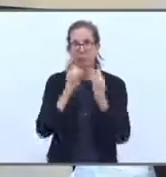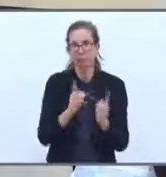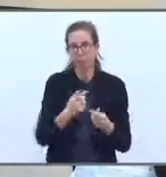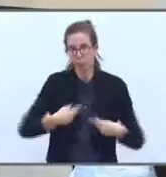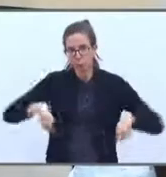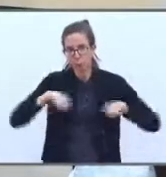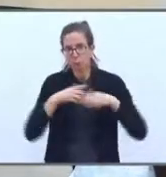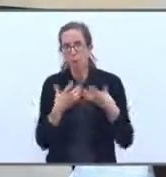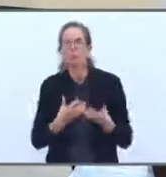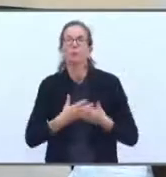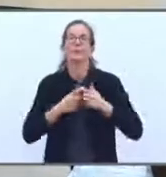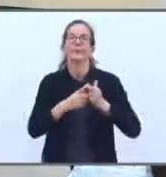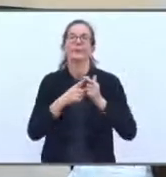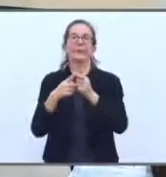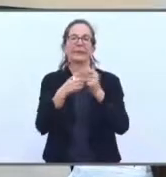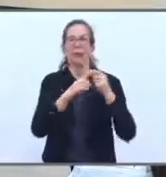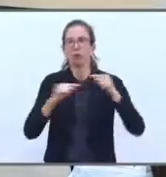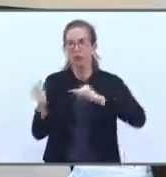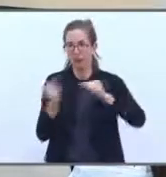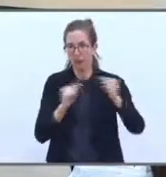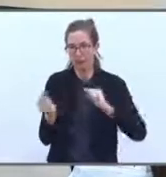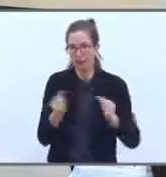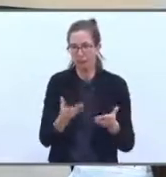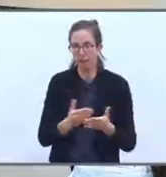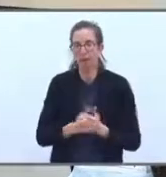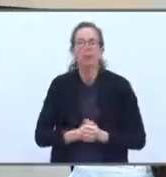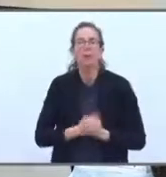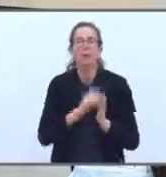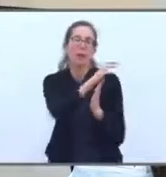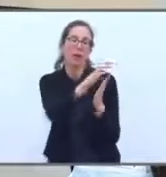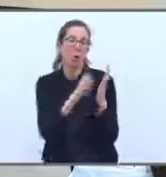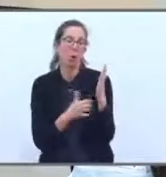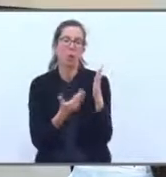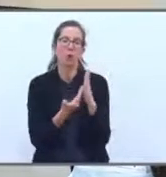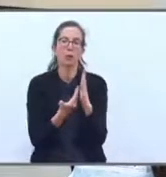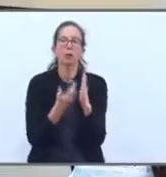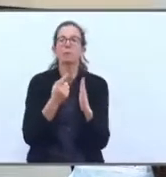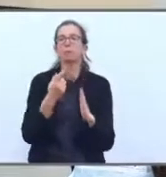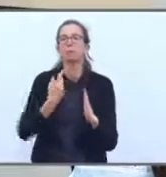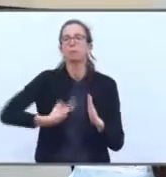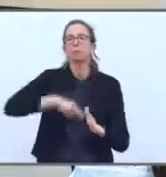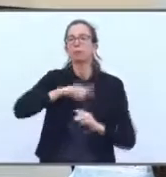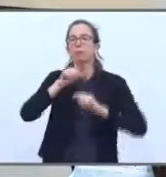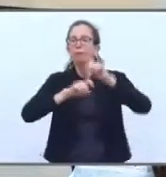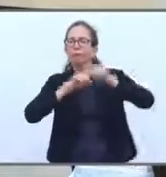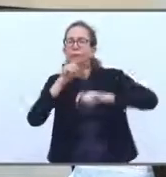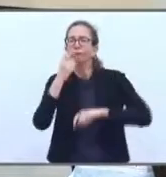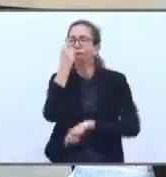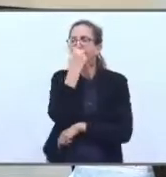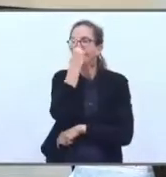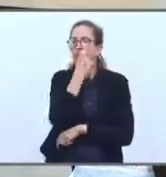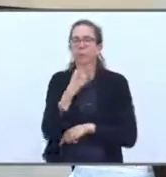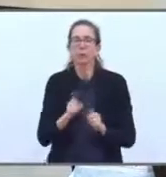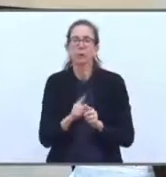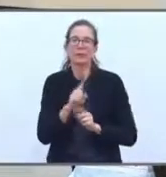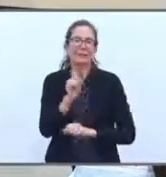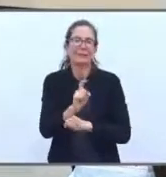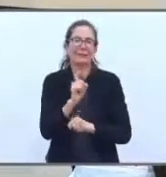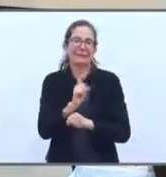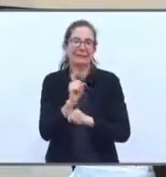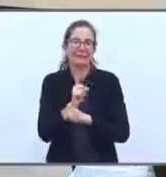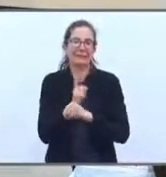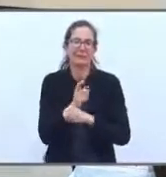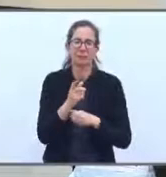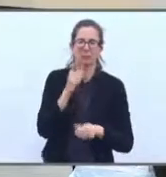cette zone-là, si vous regardez ce rapport, nous avons donc des interrogations et aussi des critiques par rapport à ces délégataires.